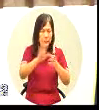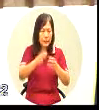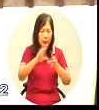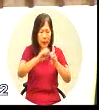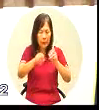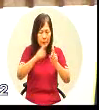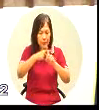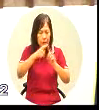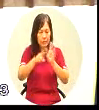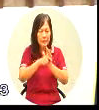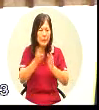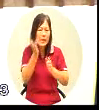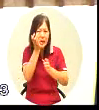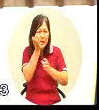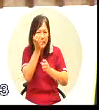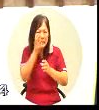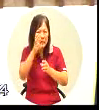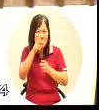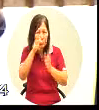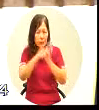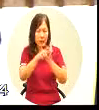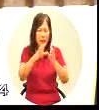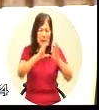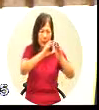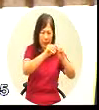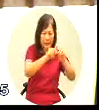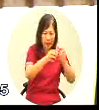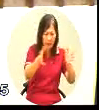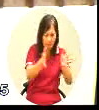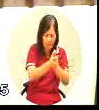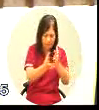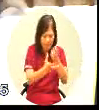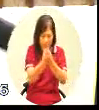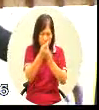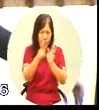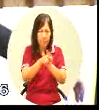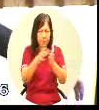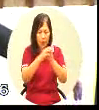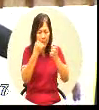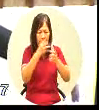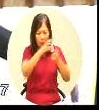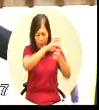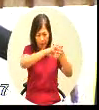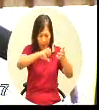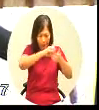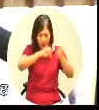砂岩粘在一起的，那上层被这样刮，它就这样拖下来